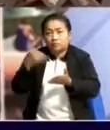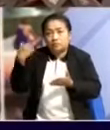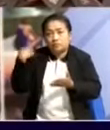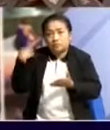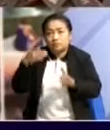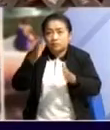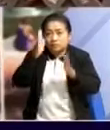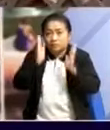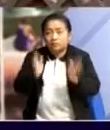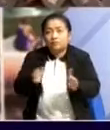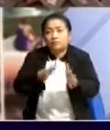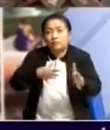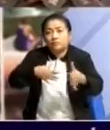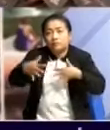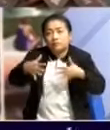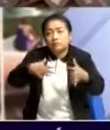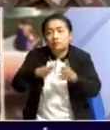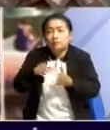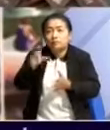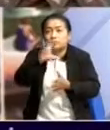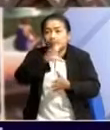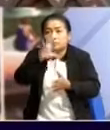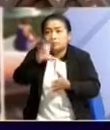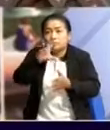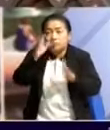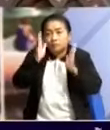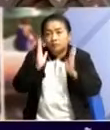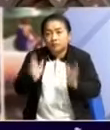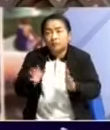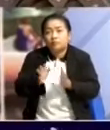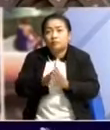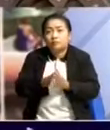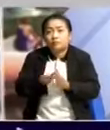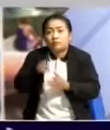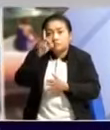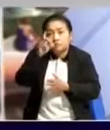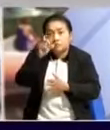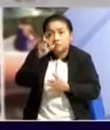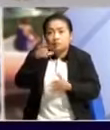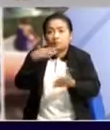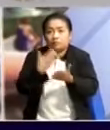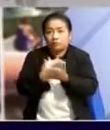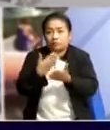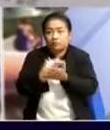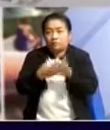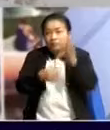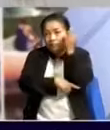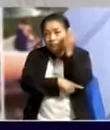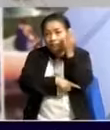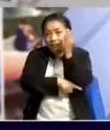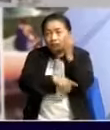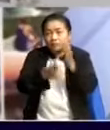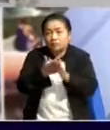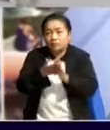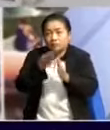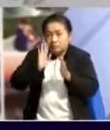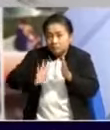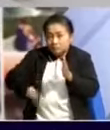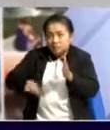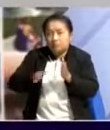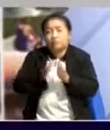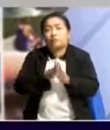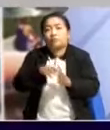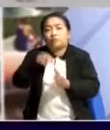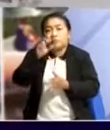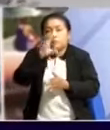ายแล้วผู้เสียหายจากภูมิภาคอื่นๆอีกจำนวนมากสูญเงินรวมกับมูลค่าไม่ต่ำกว่า300ล้านบาทนะคะ